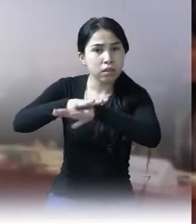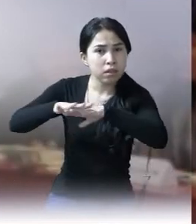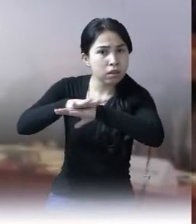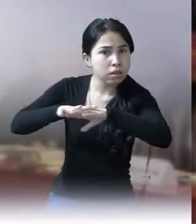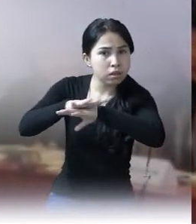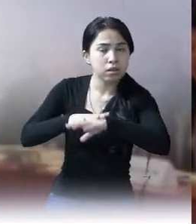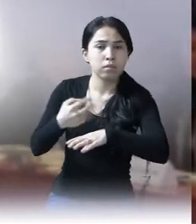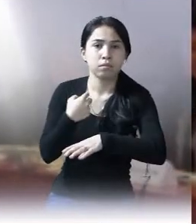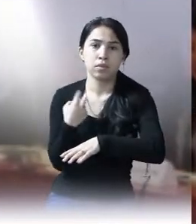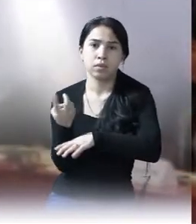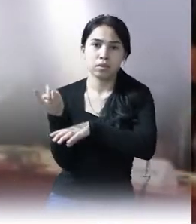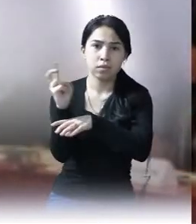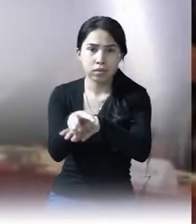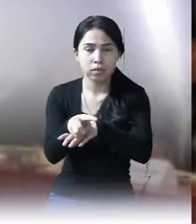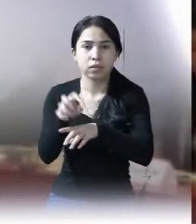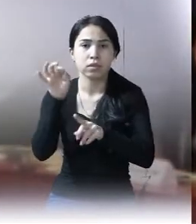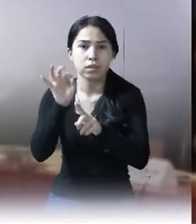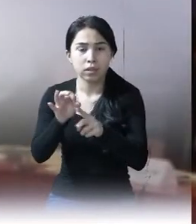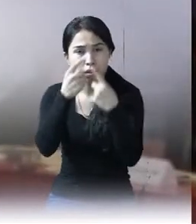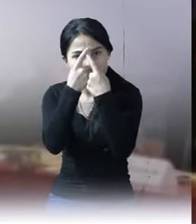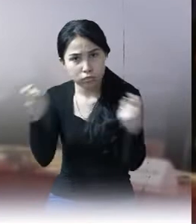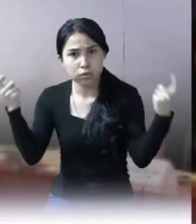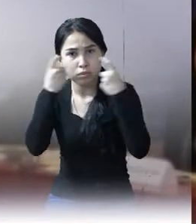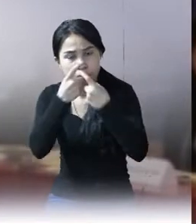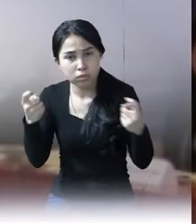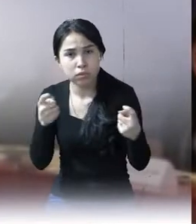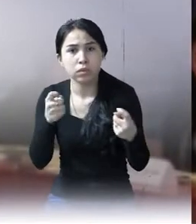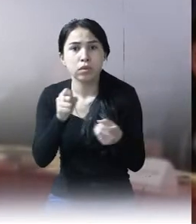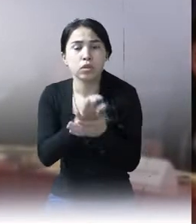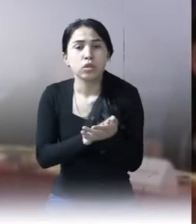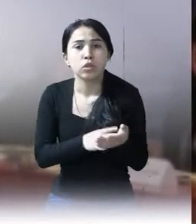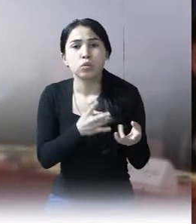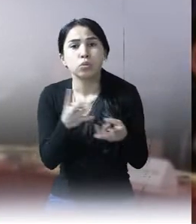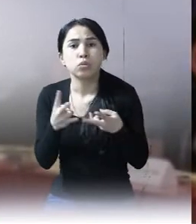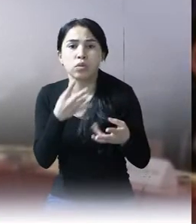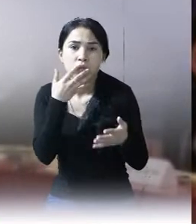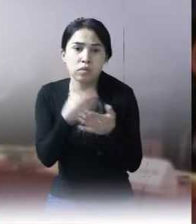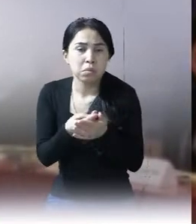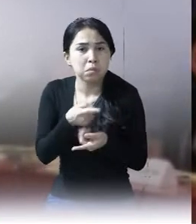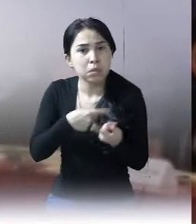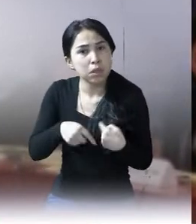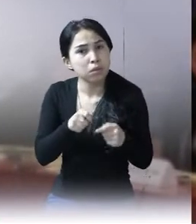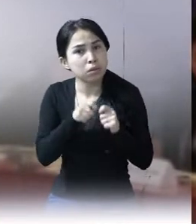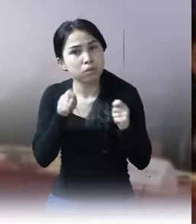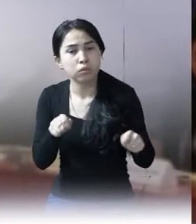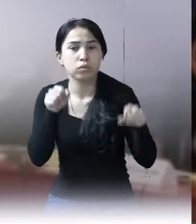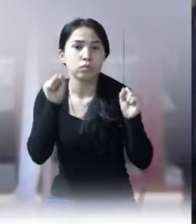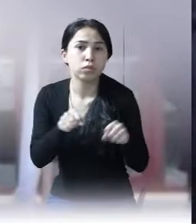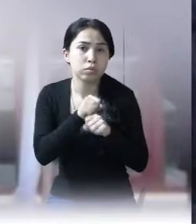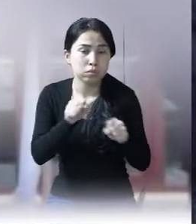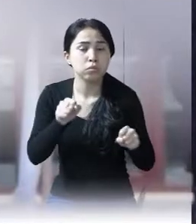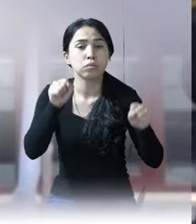пайызбен несие алу мәселесі. Егер де солар бойынша әрқайсына өздеріне керекті мағлұматты алатын болса, бұл үлкен бір жеңістің бірі деп